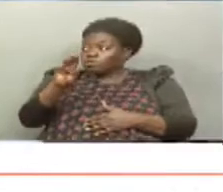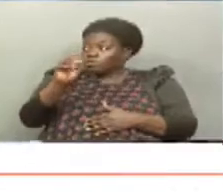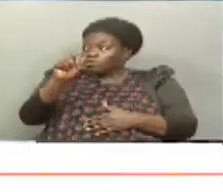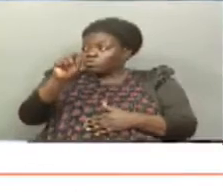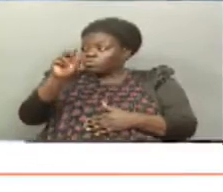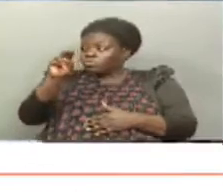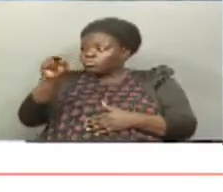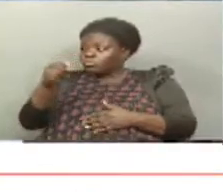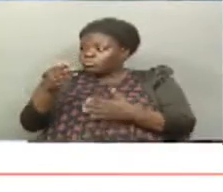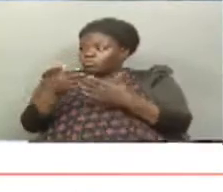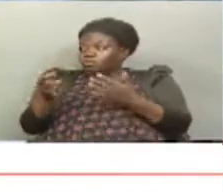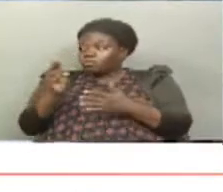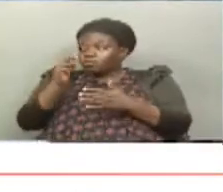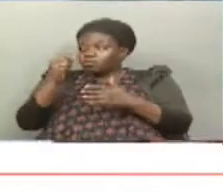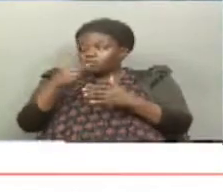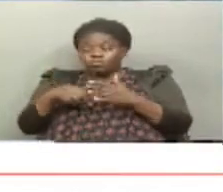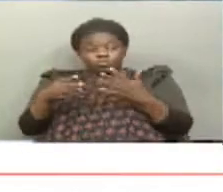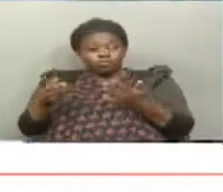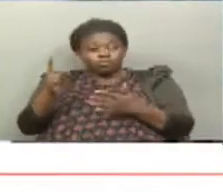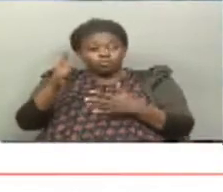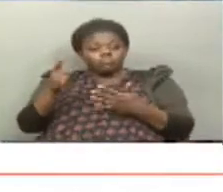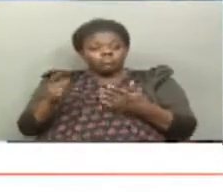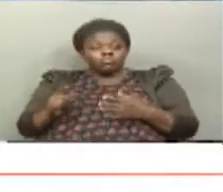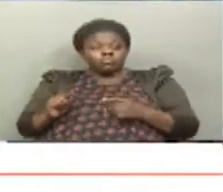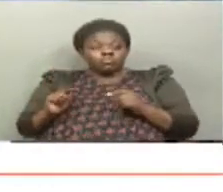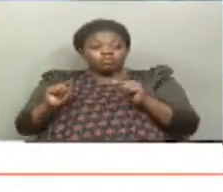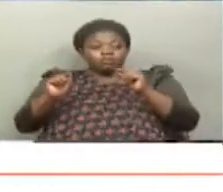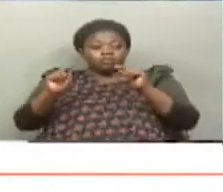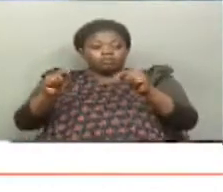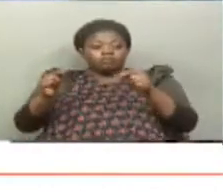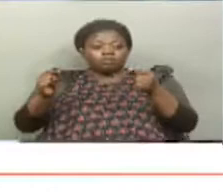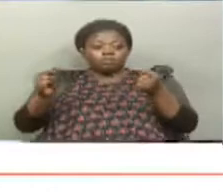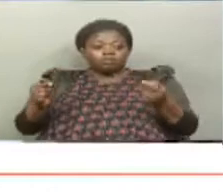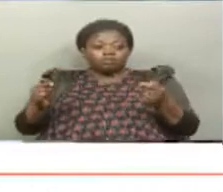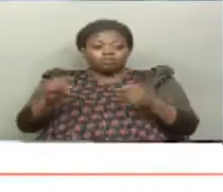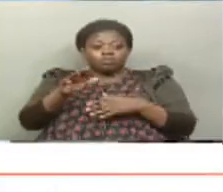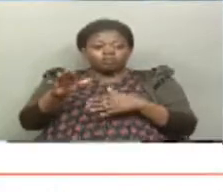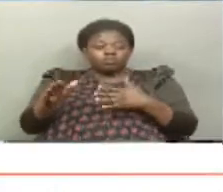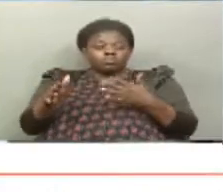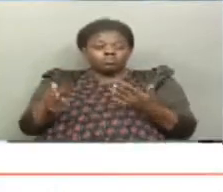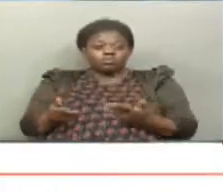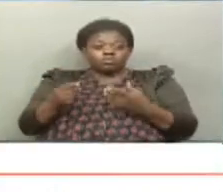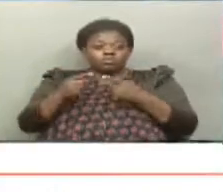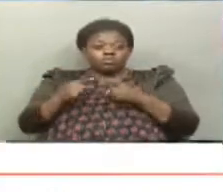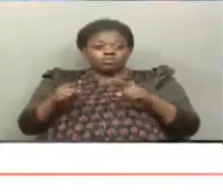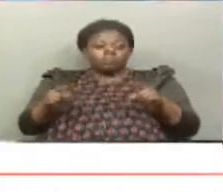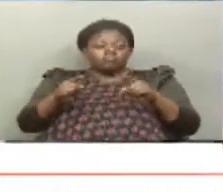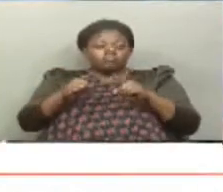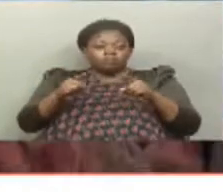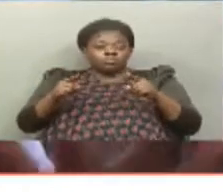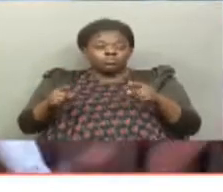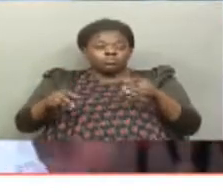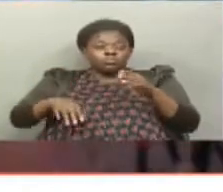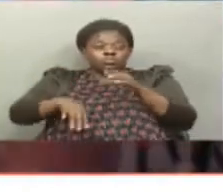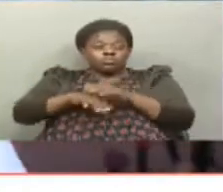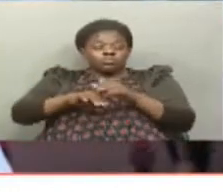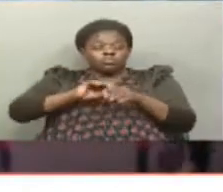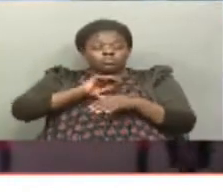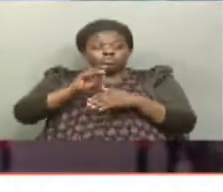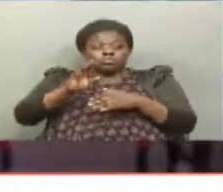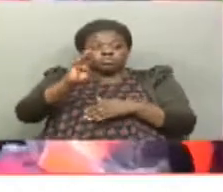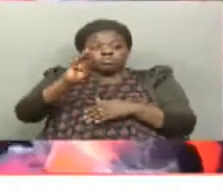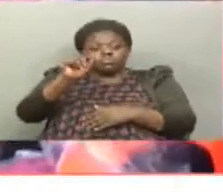Fortbet. Nawe yo jolio hizo gamba eno nga temuna tuke tugenda kujera tusambe na tugenda mbitundu na ebitunde byenjawulo tugenda tusamba ne bafani bafe